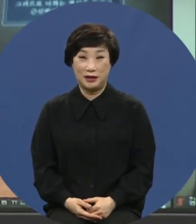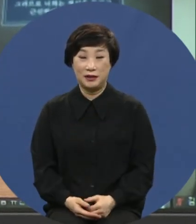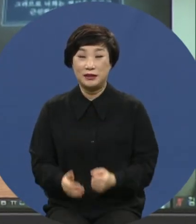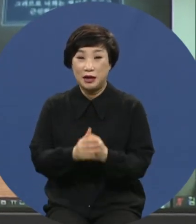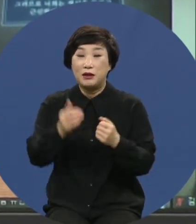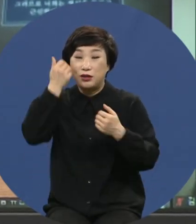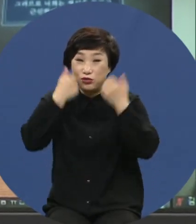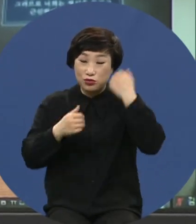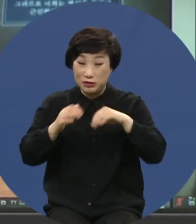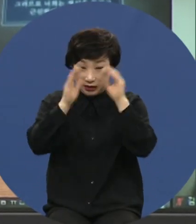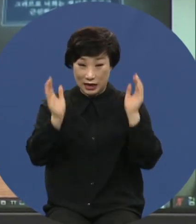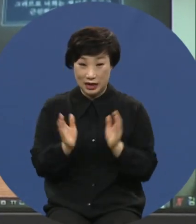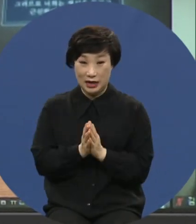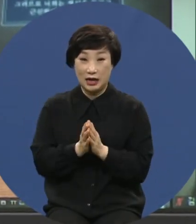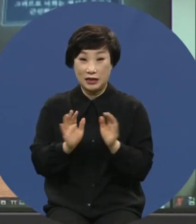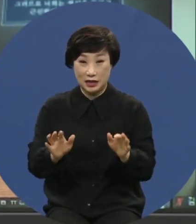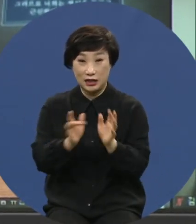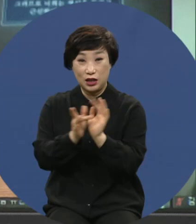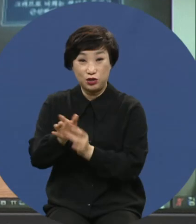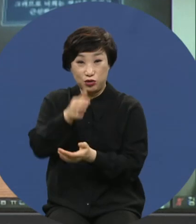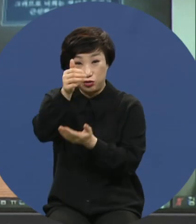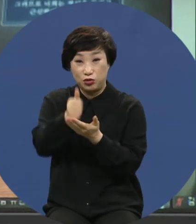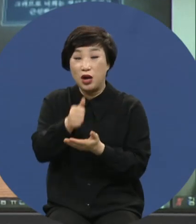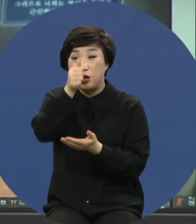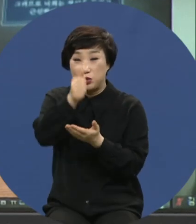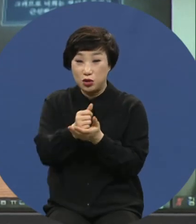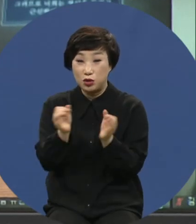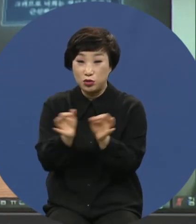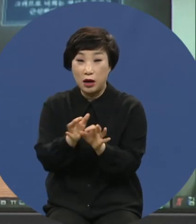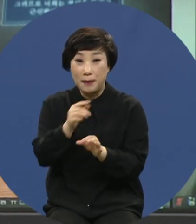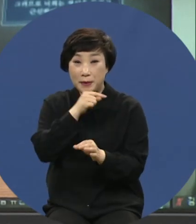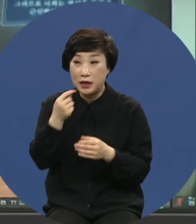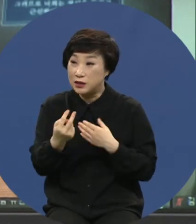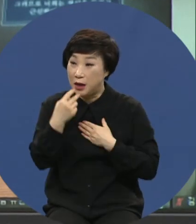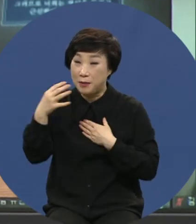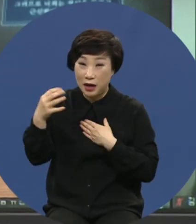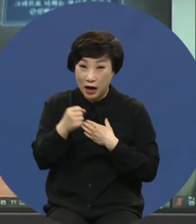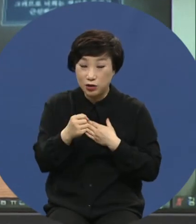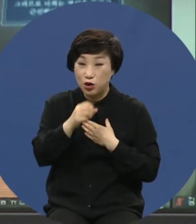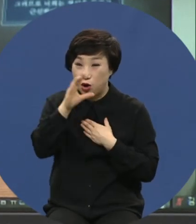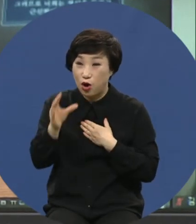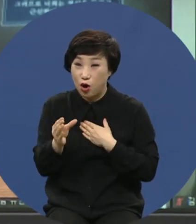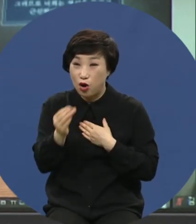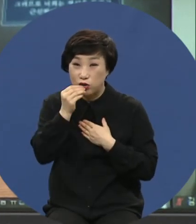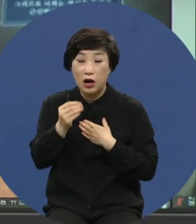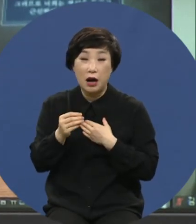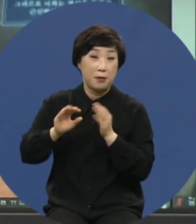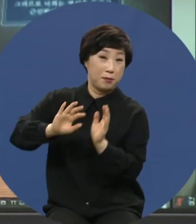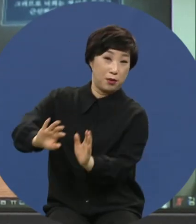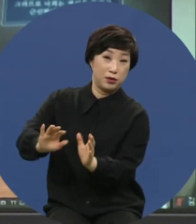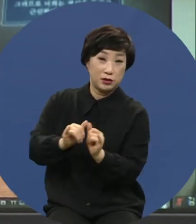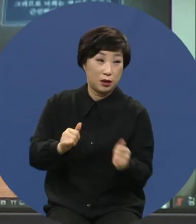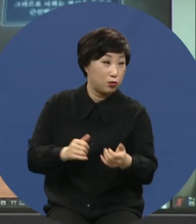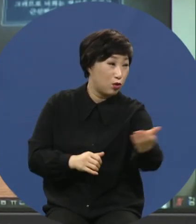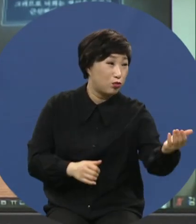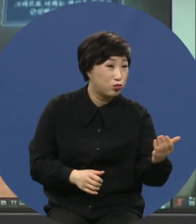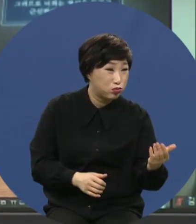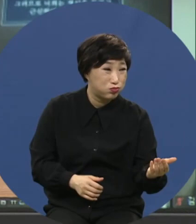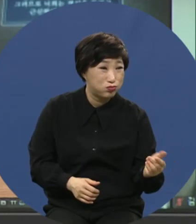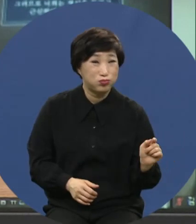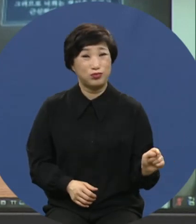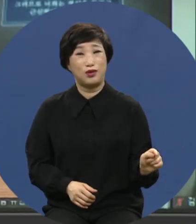그러므로 누구든지 예수 그리스도의 속죄의 피의 생명과 거룩함을 부정하는 사람,